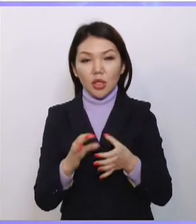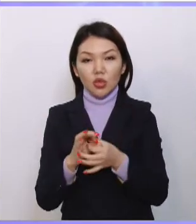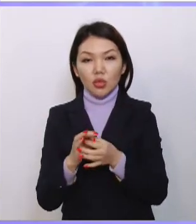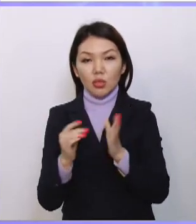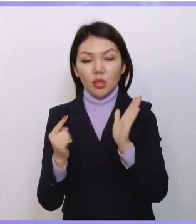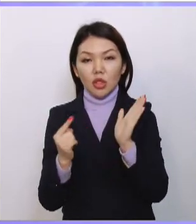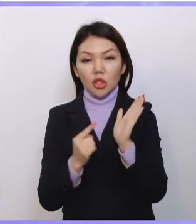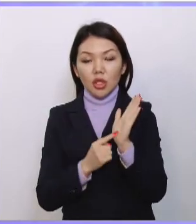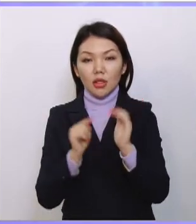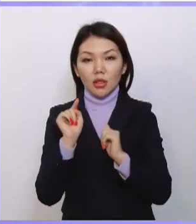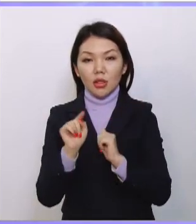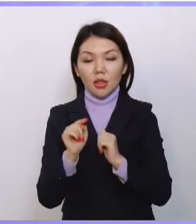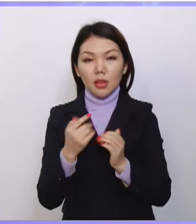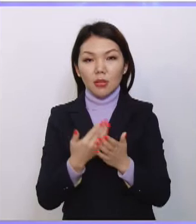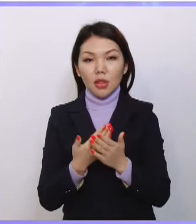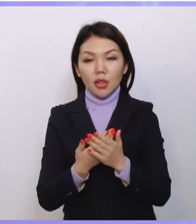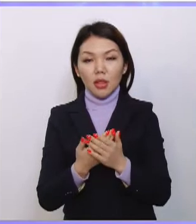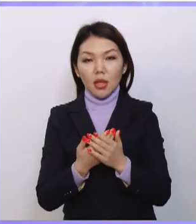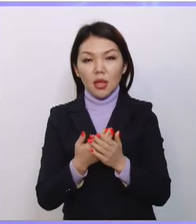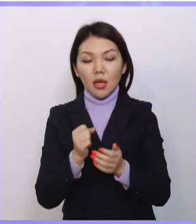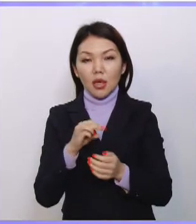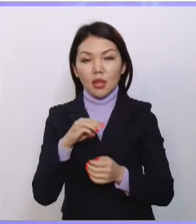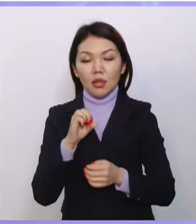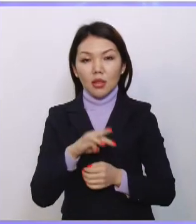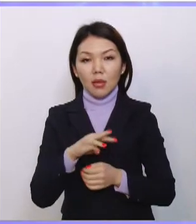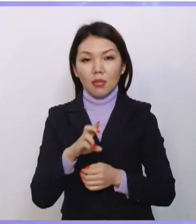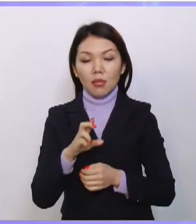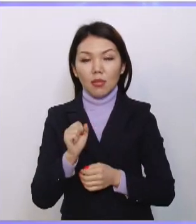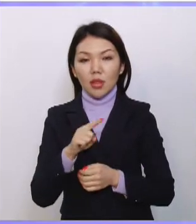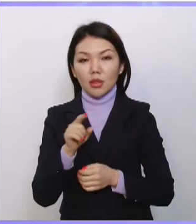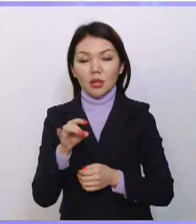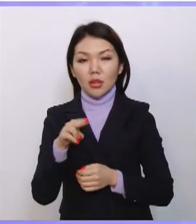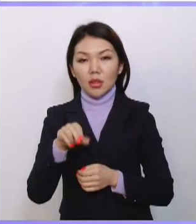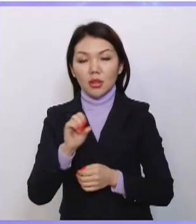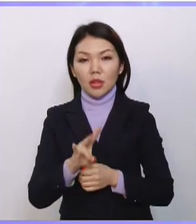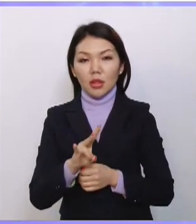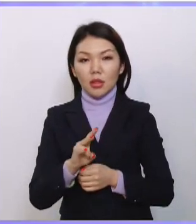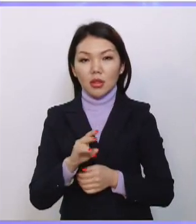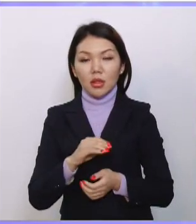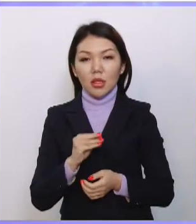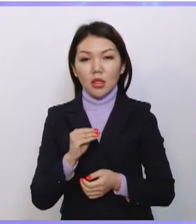Мисалы, атам базардан жер жемиштерин алып келди.